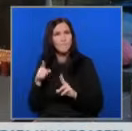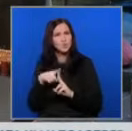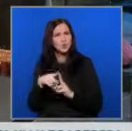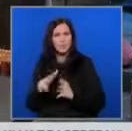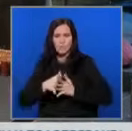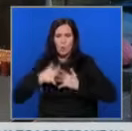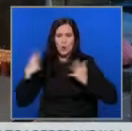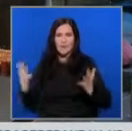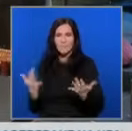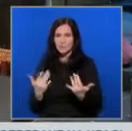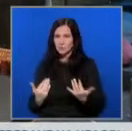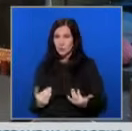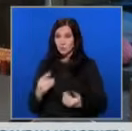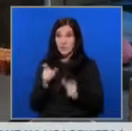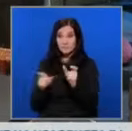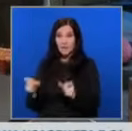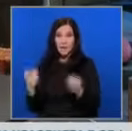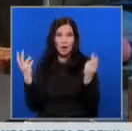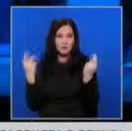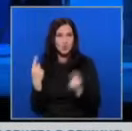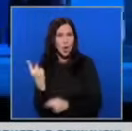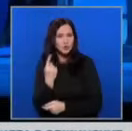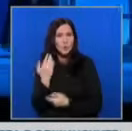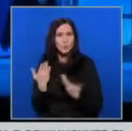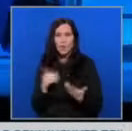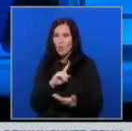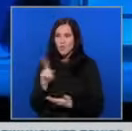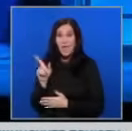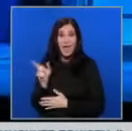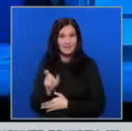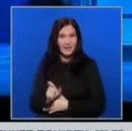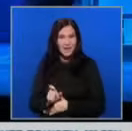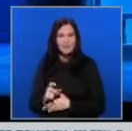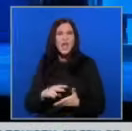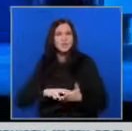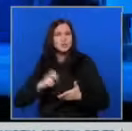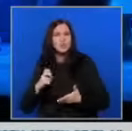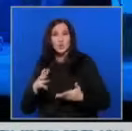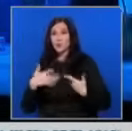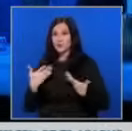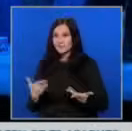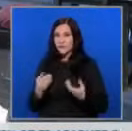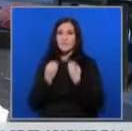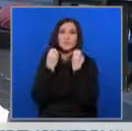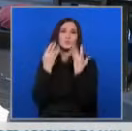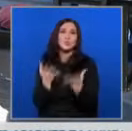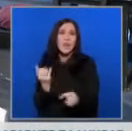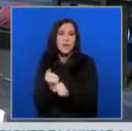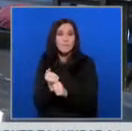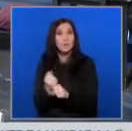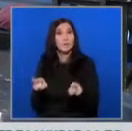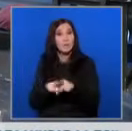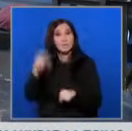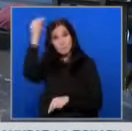много голямо предизвикателство за всеки един артист, особено когато не е италианец. Изключително щастлив съм от възможността да работя отново